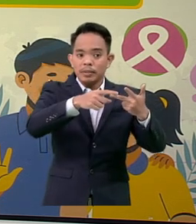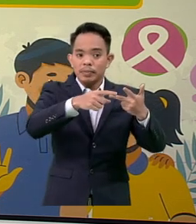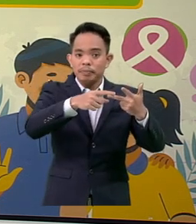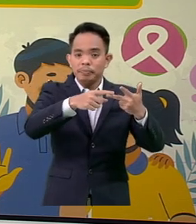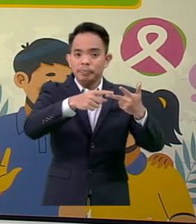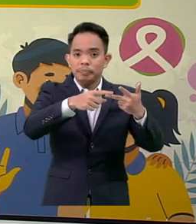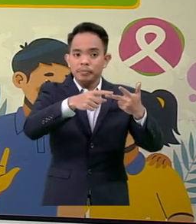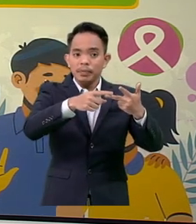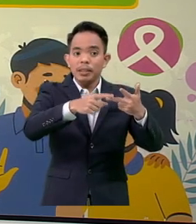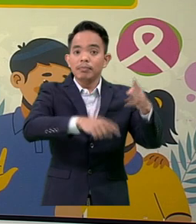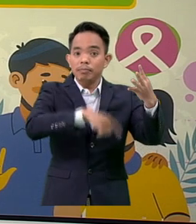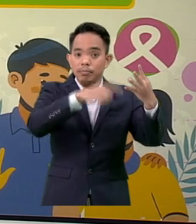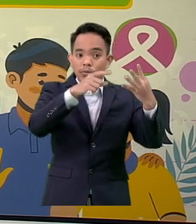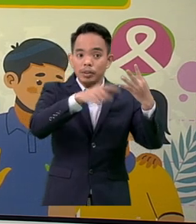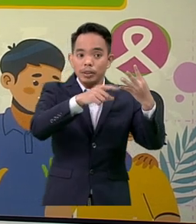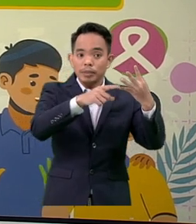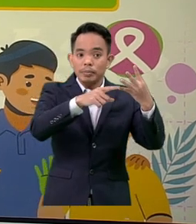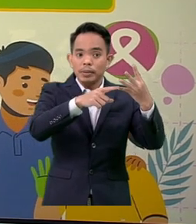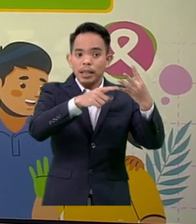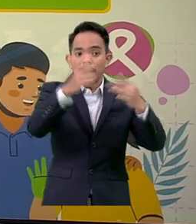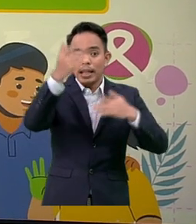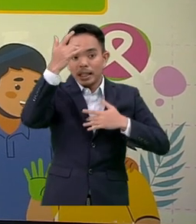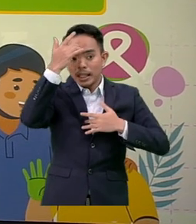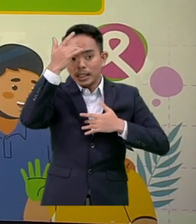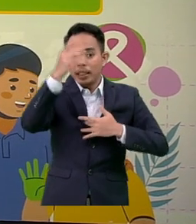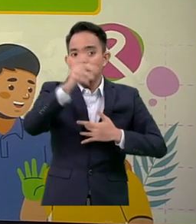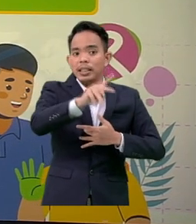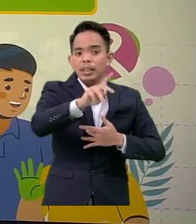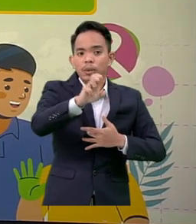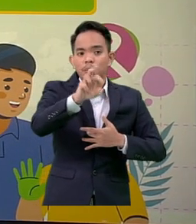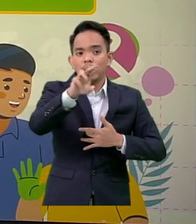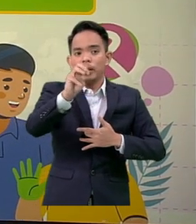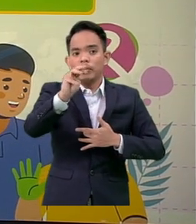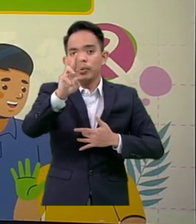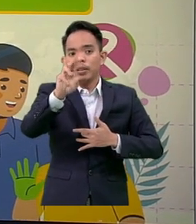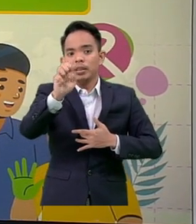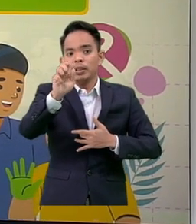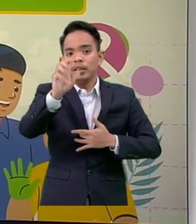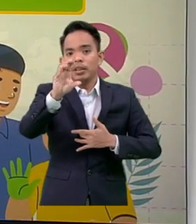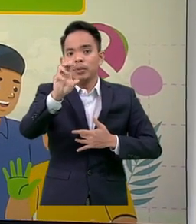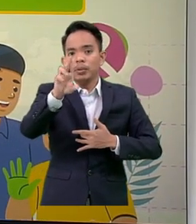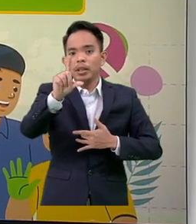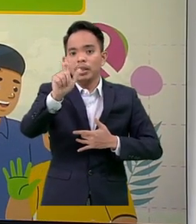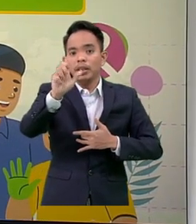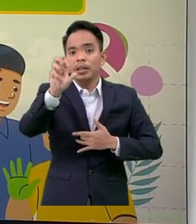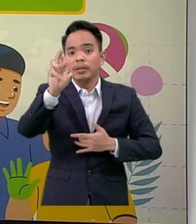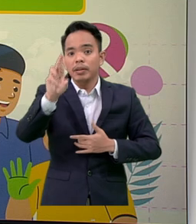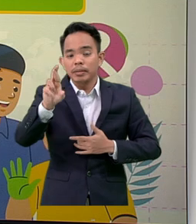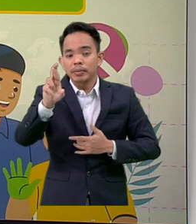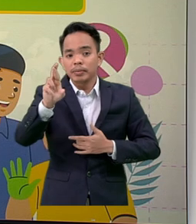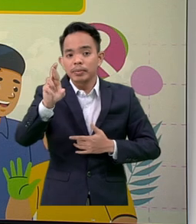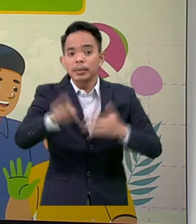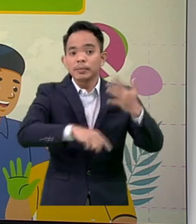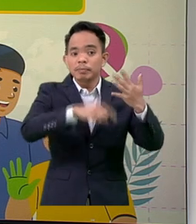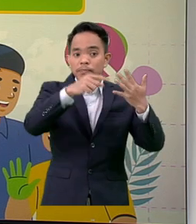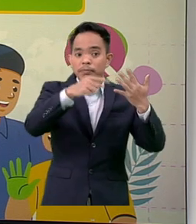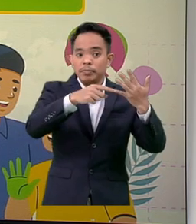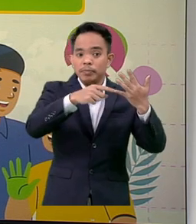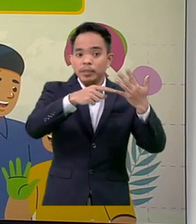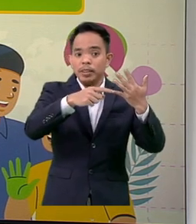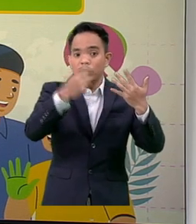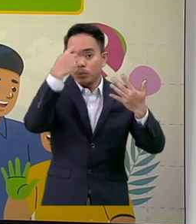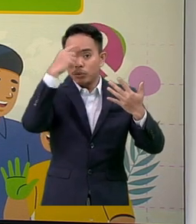motor. Dan juga seterusnya adalah penyakit neuromuscular seperti distrofi otot, Duchenne